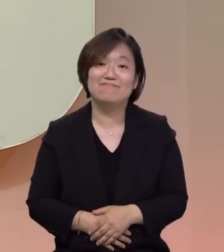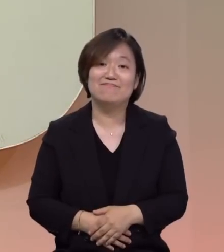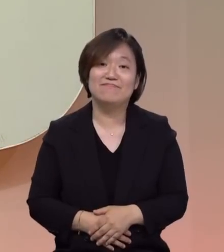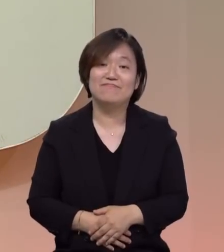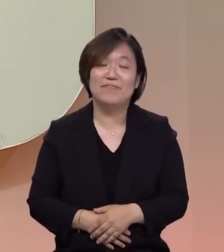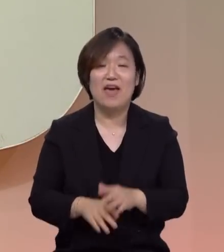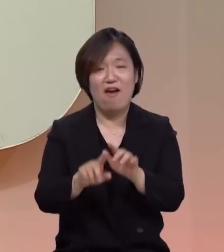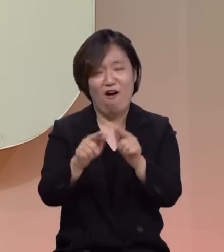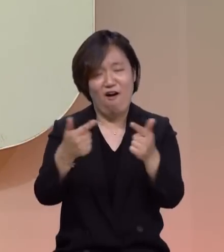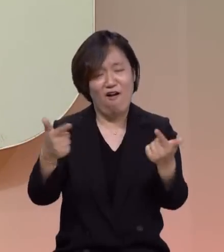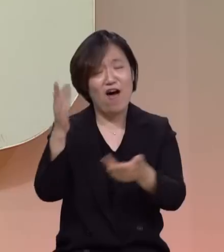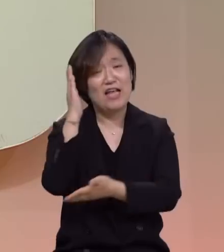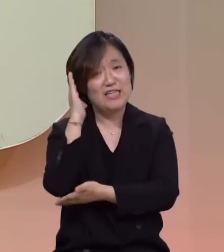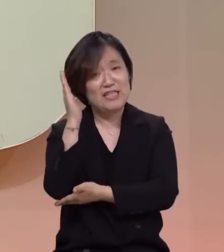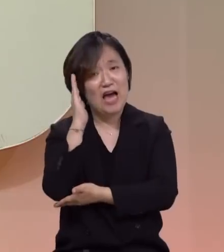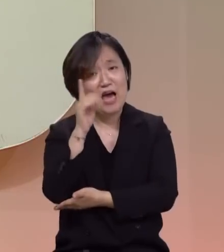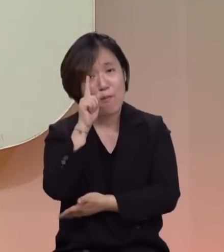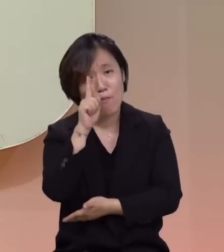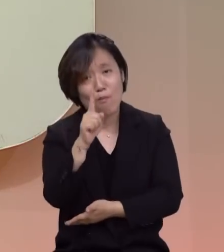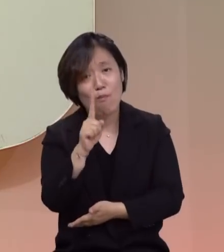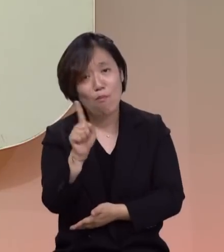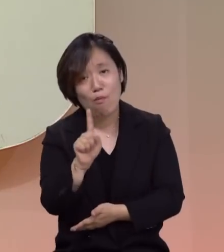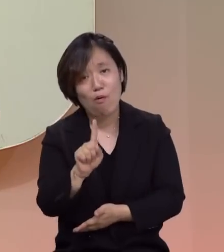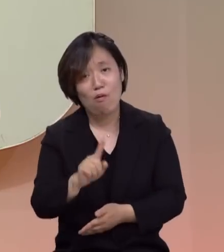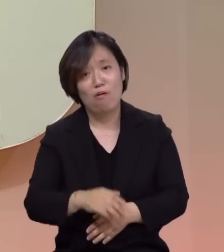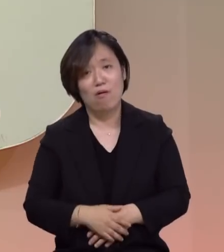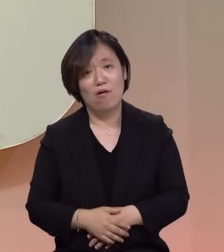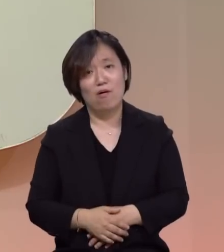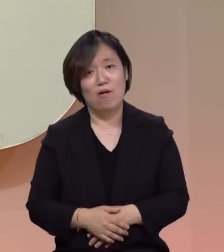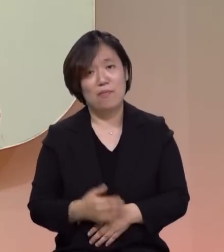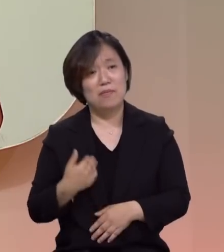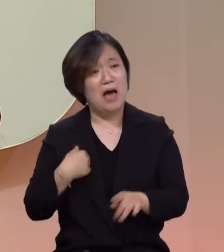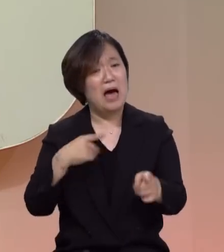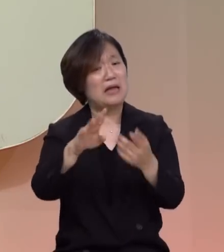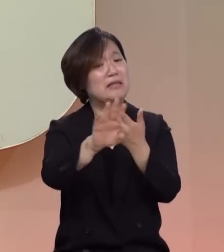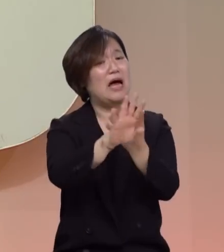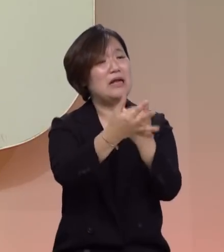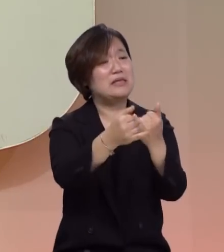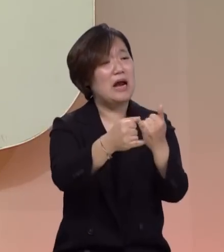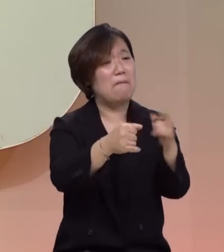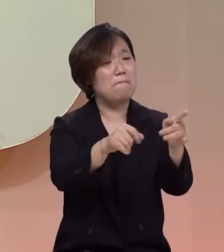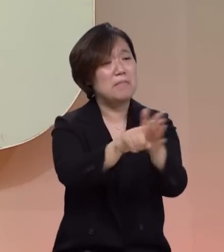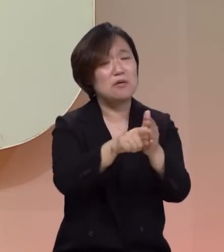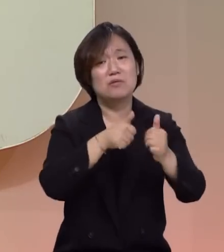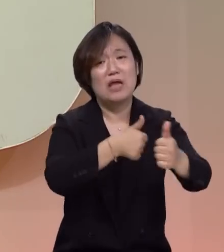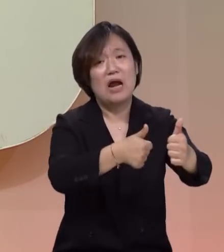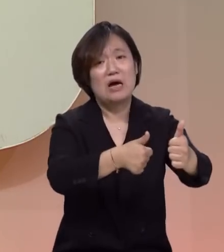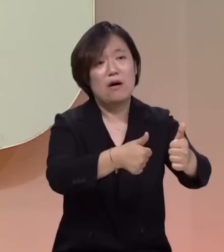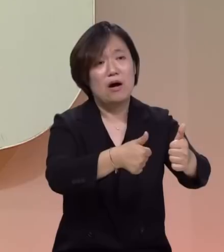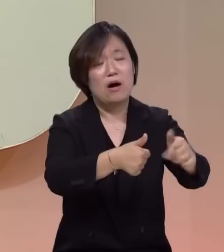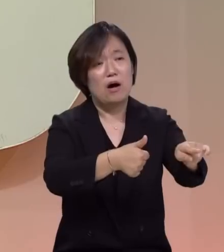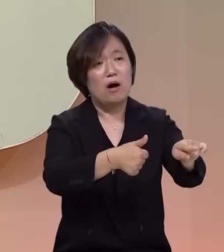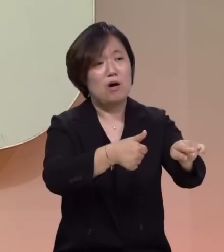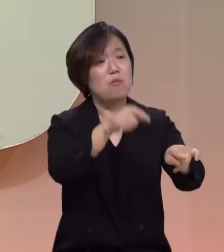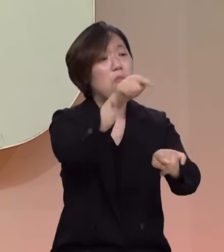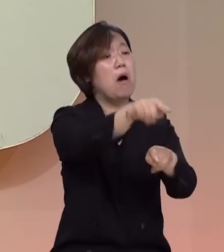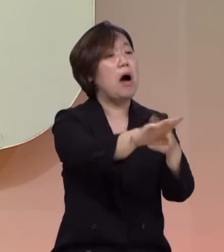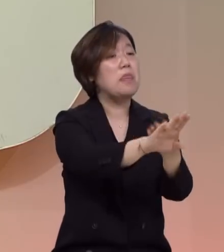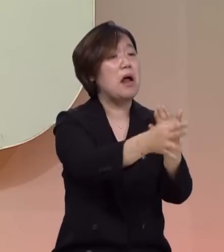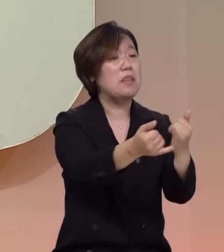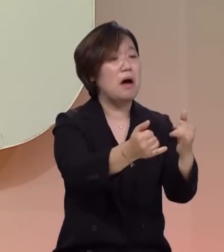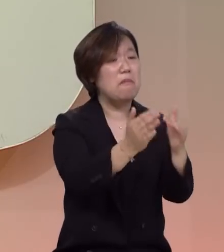분들의 이야기를 살펴보면 절대 무언가 밖에 의지해서 무언가 밖에 의지하고 밖에 있는 어떤